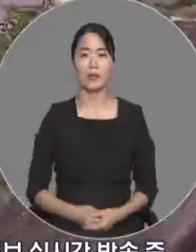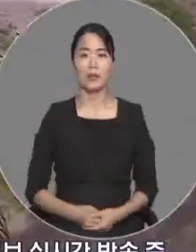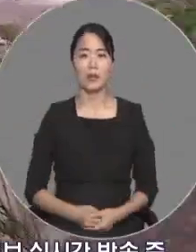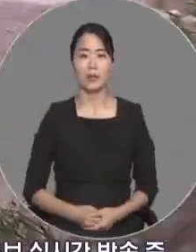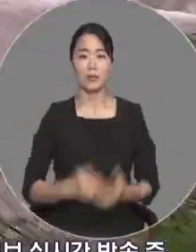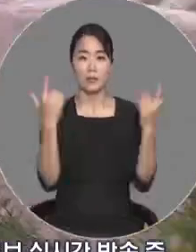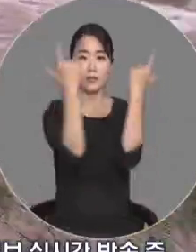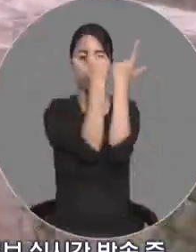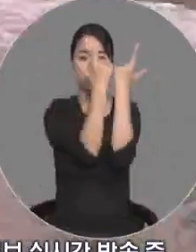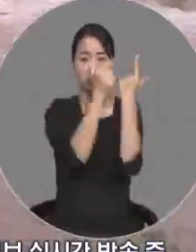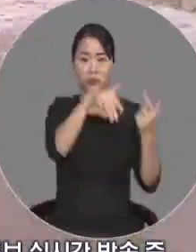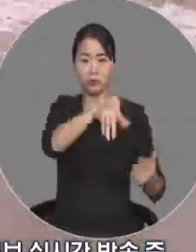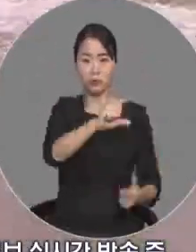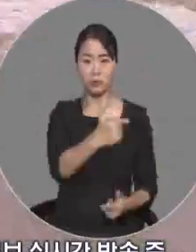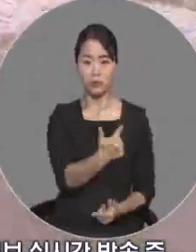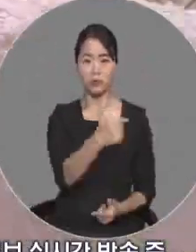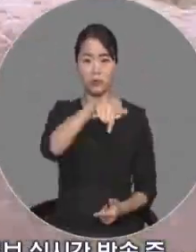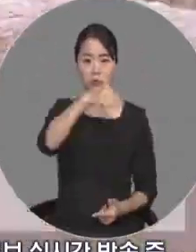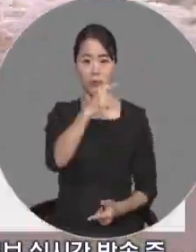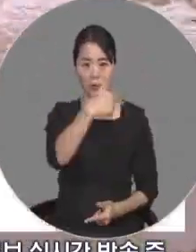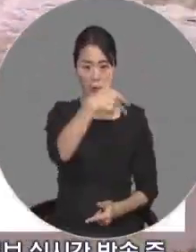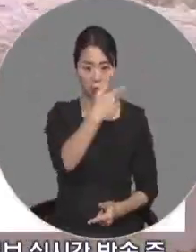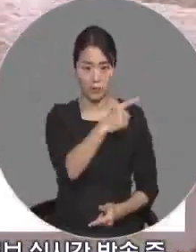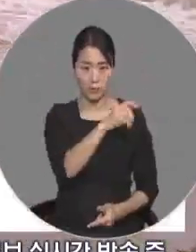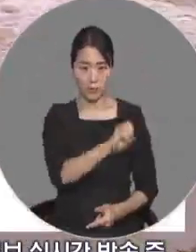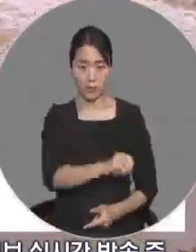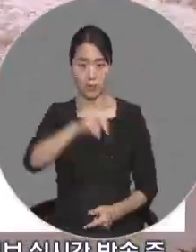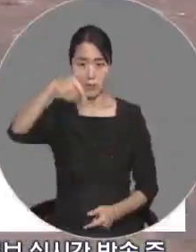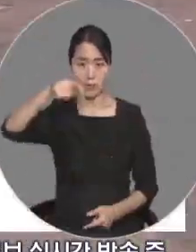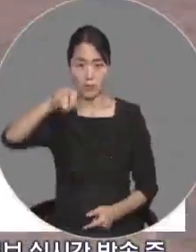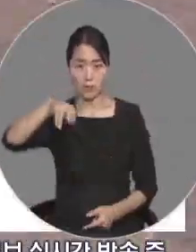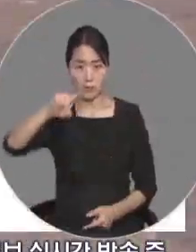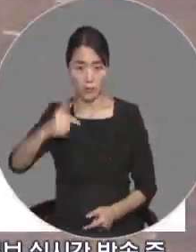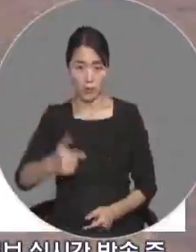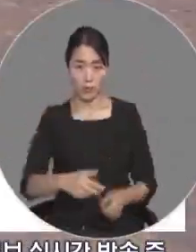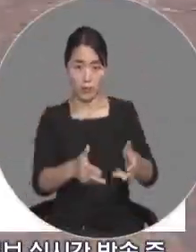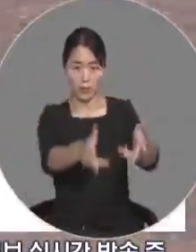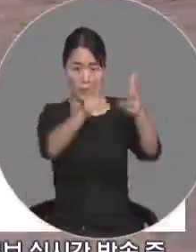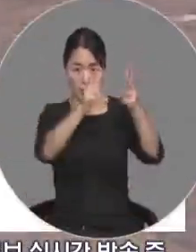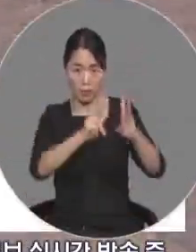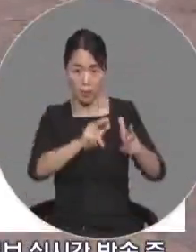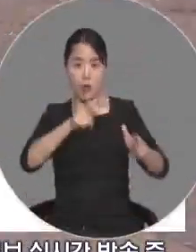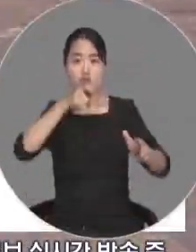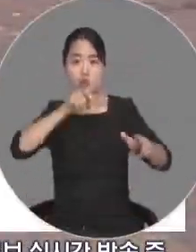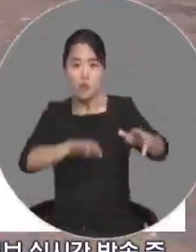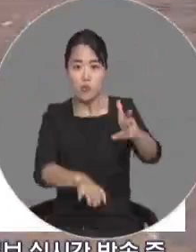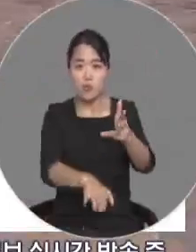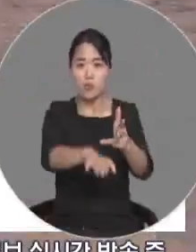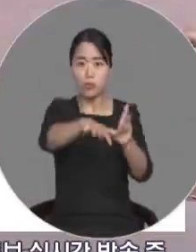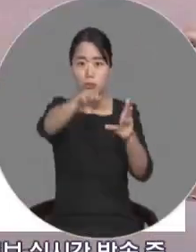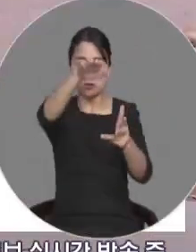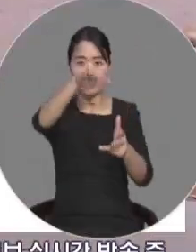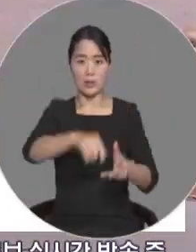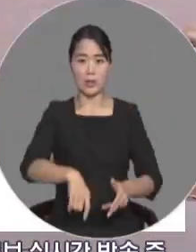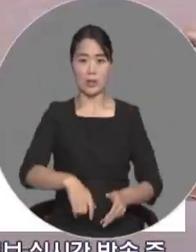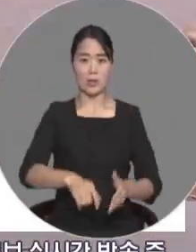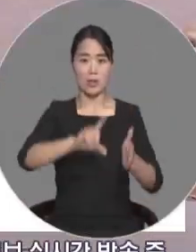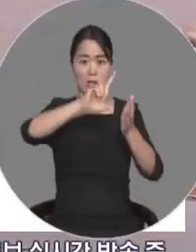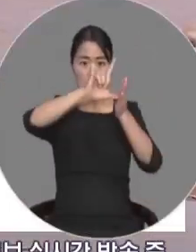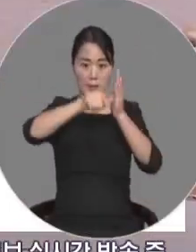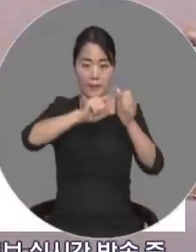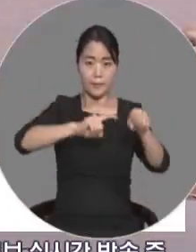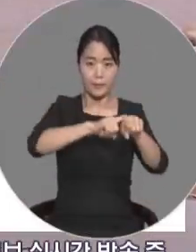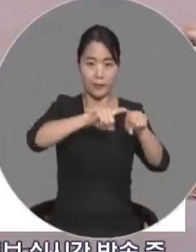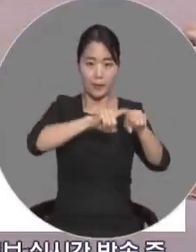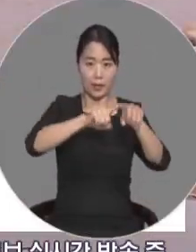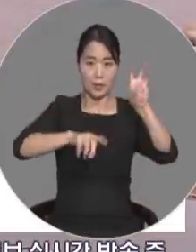북구 청곡동과 중산동을 잇는 90m의 다리가 물에 잠겼습니다. 지난 24일 시간당 30mm가량의